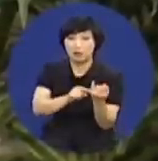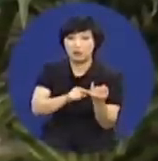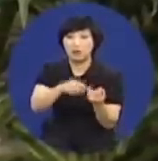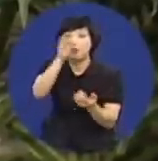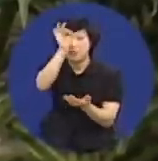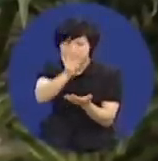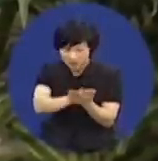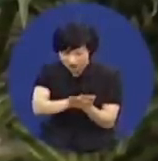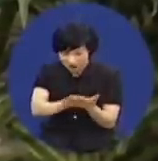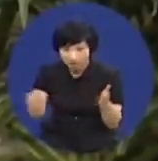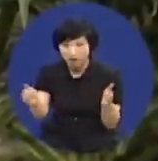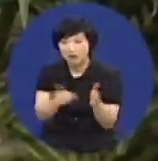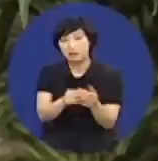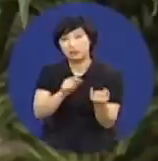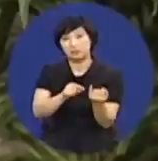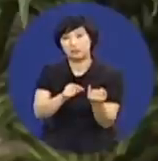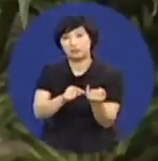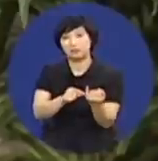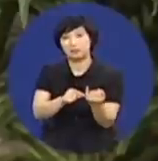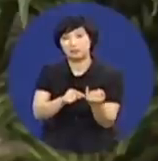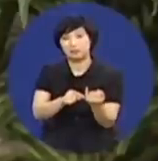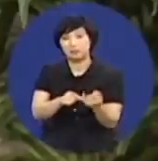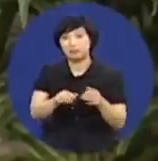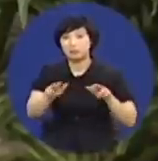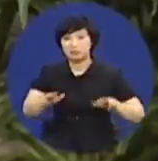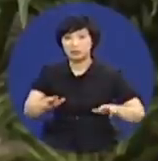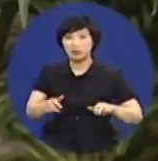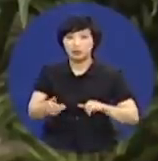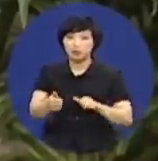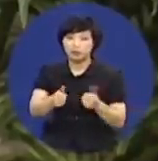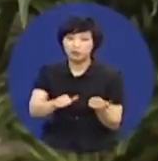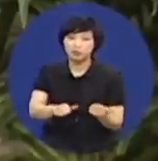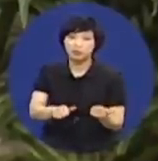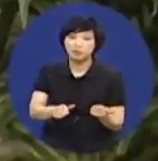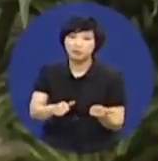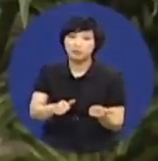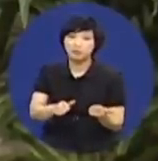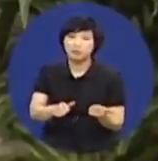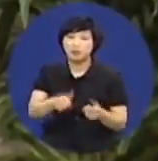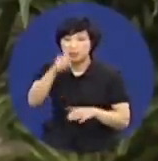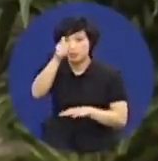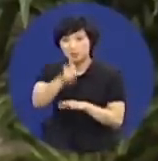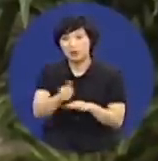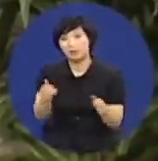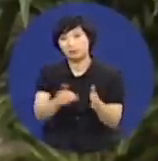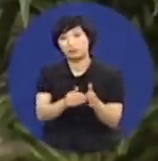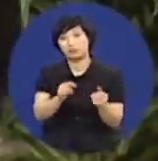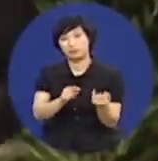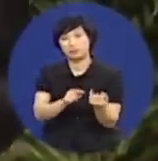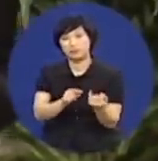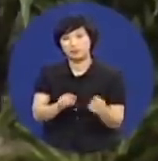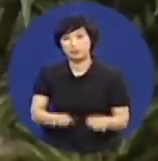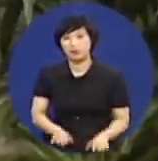皆使い果たしてしまったが、死ぬしかなかった女でした。